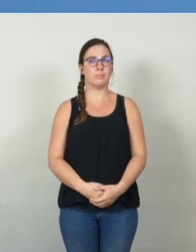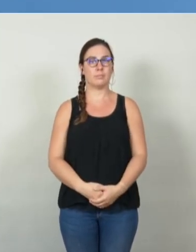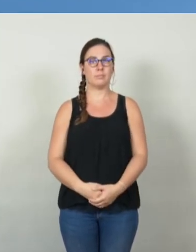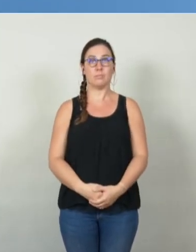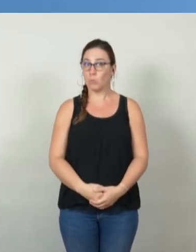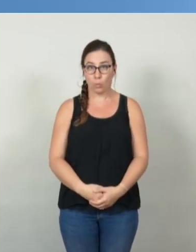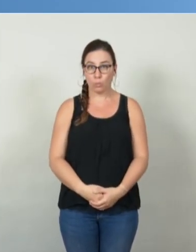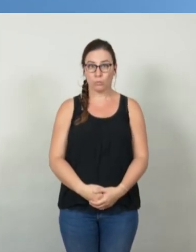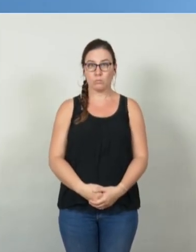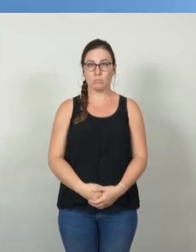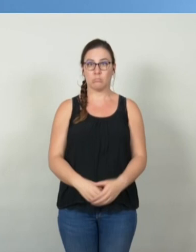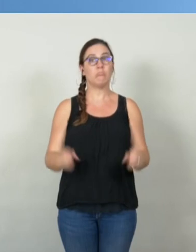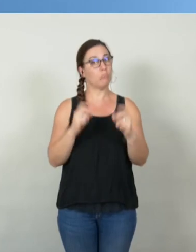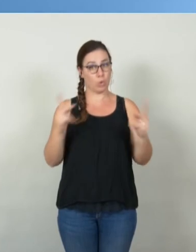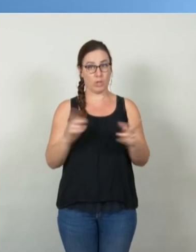non